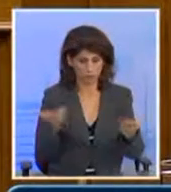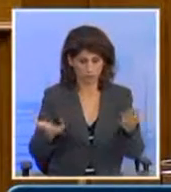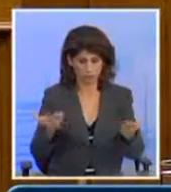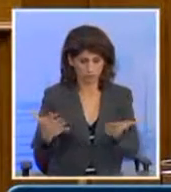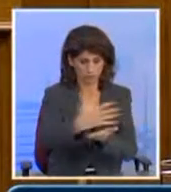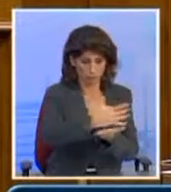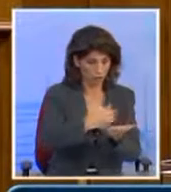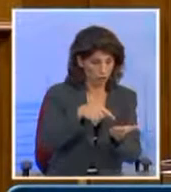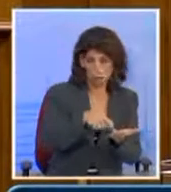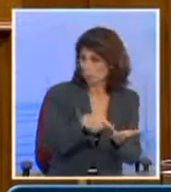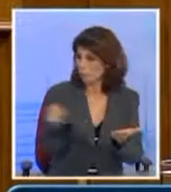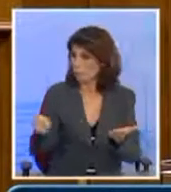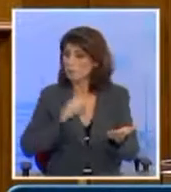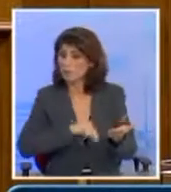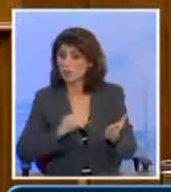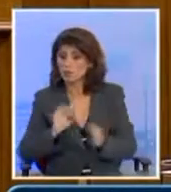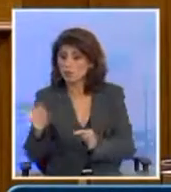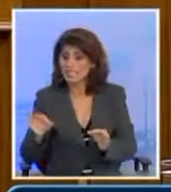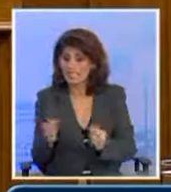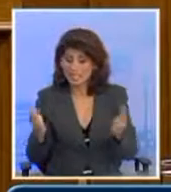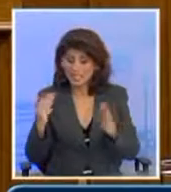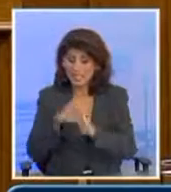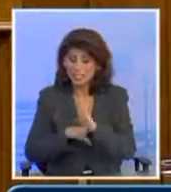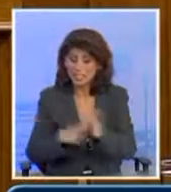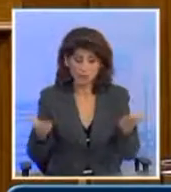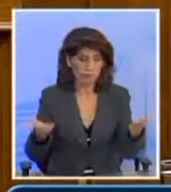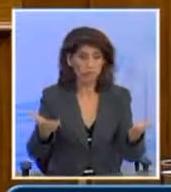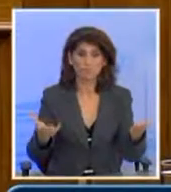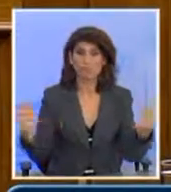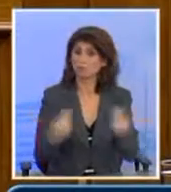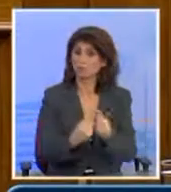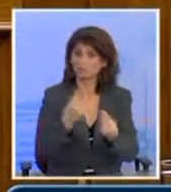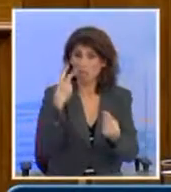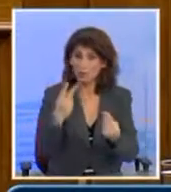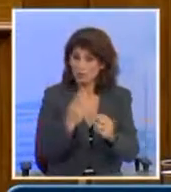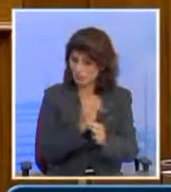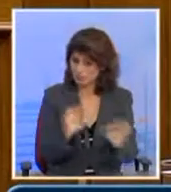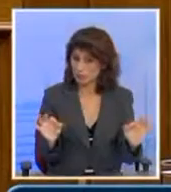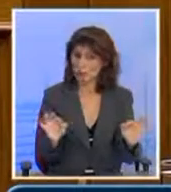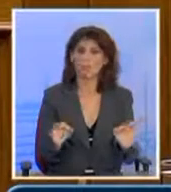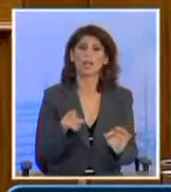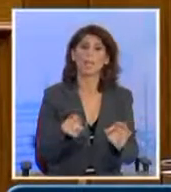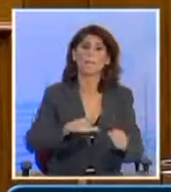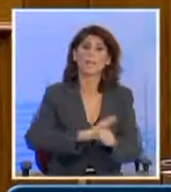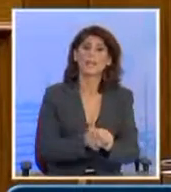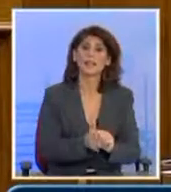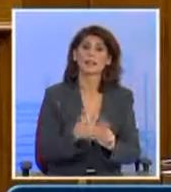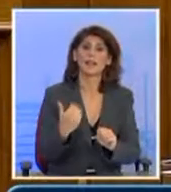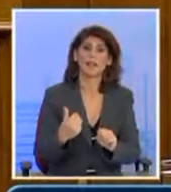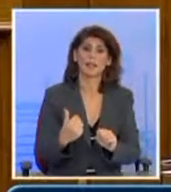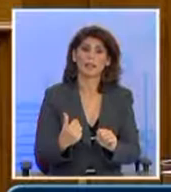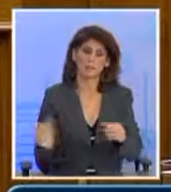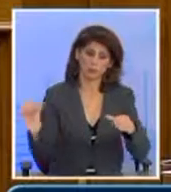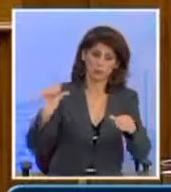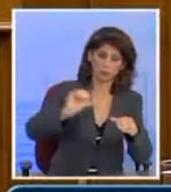δηλωθέντων εισοδημάτων με την περιουσιακή τους κατάσταση. Δεύτερον, η πλήρης αξιοποίηση του συστήματος